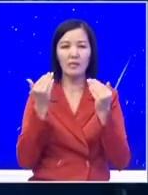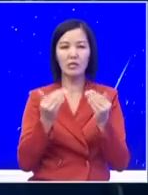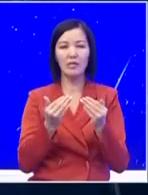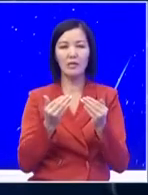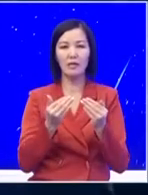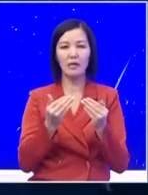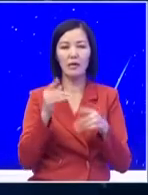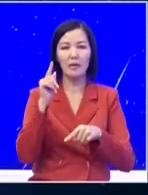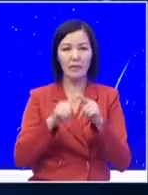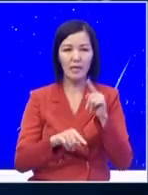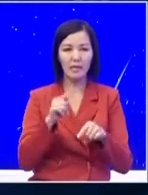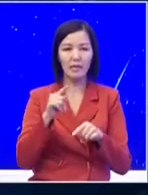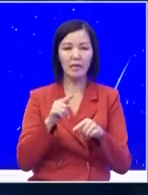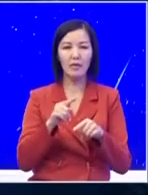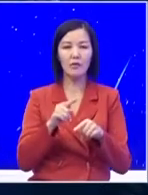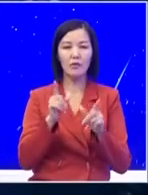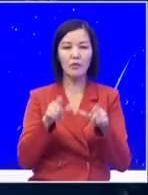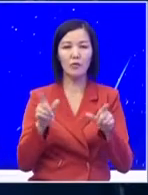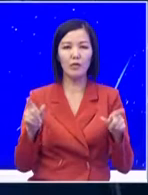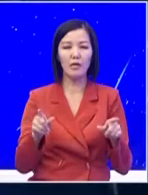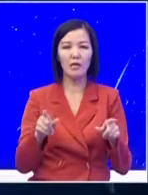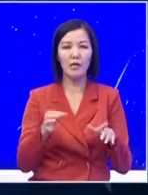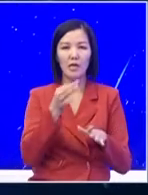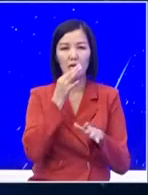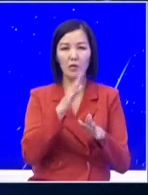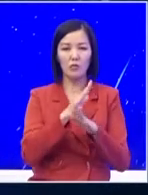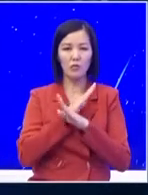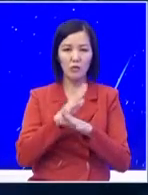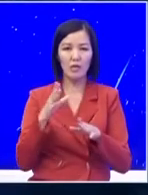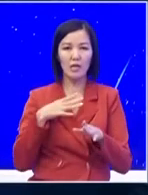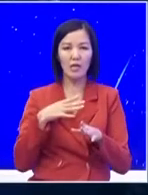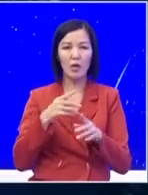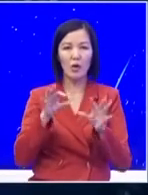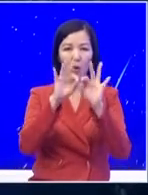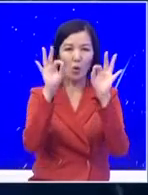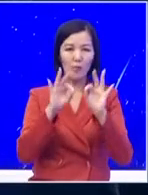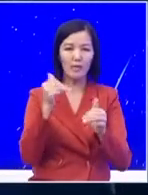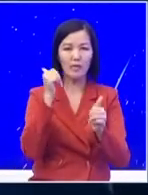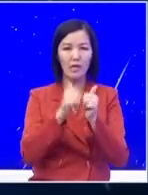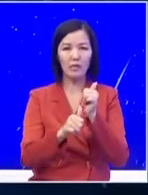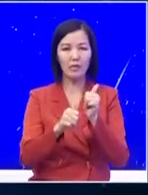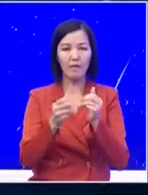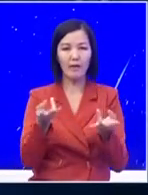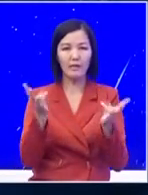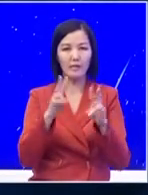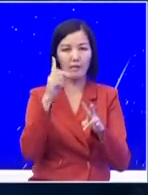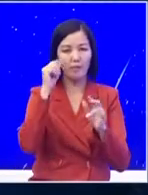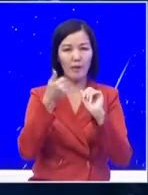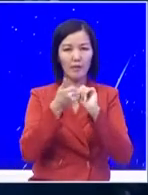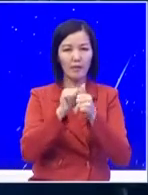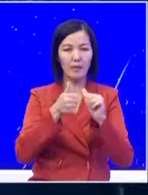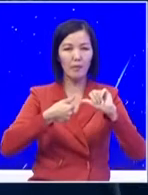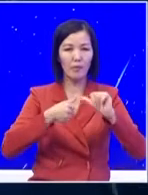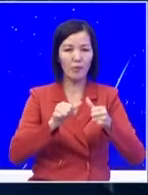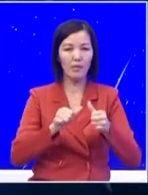близких и преданных Отечеству людей преждевременно ушли из жизни. Образ каждого из них останется в нашей памяти. Для